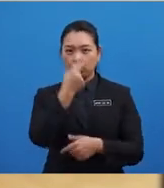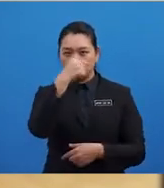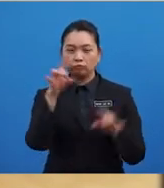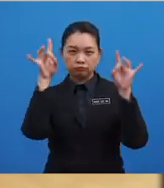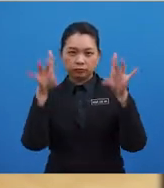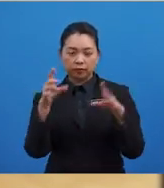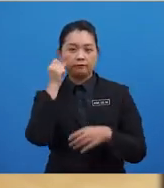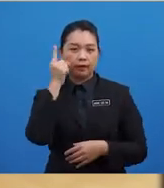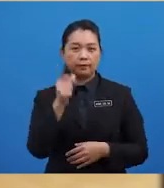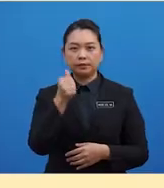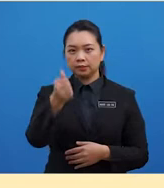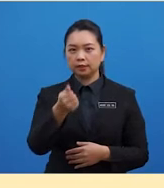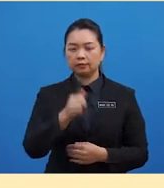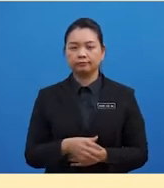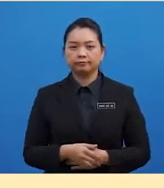untuk menguji kefahaman anda.